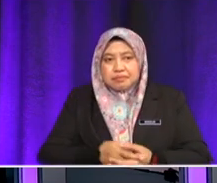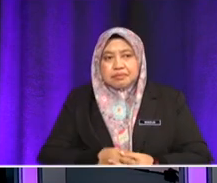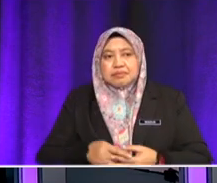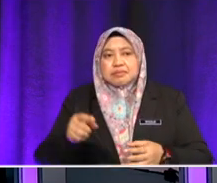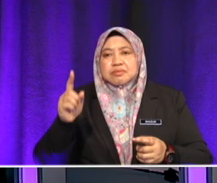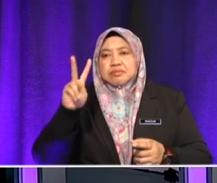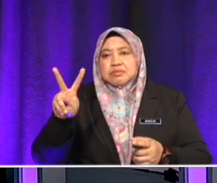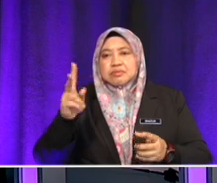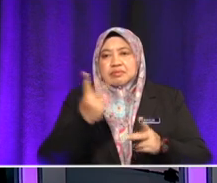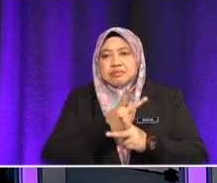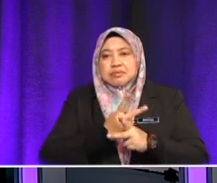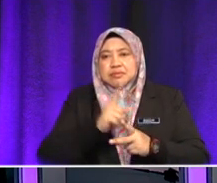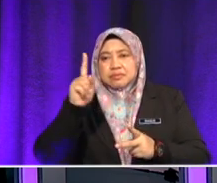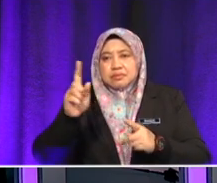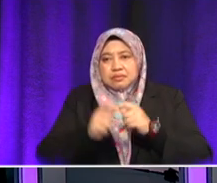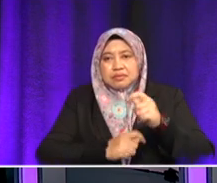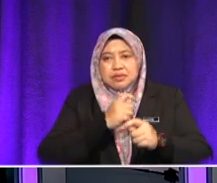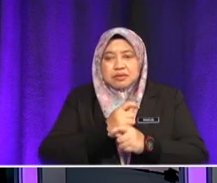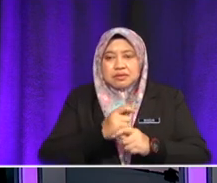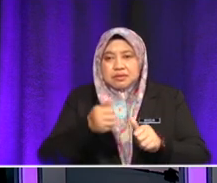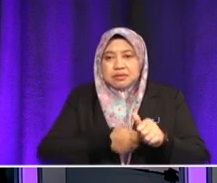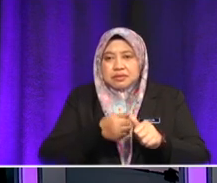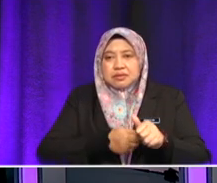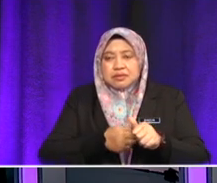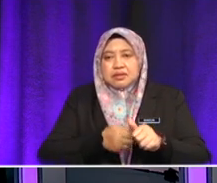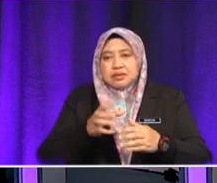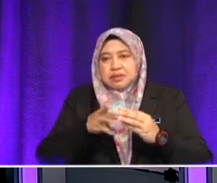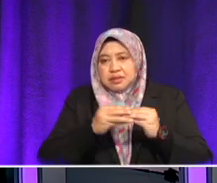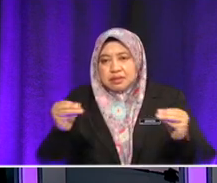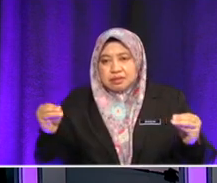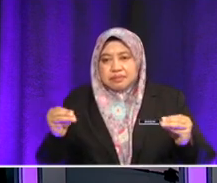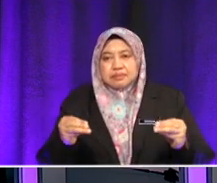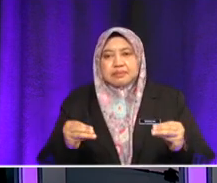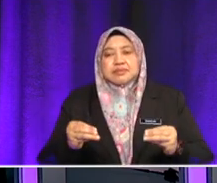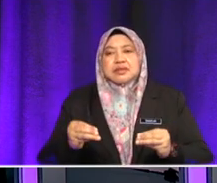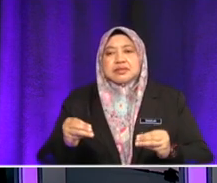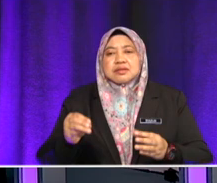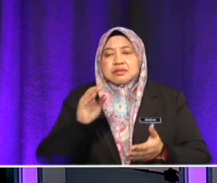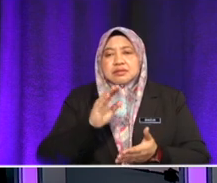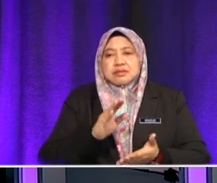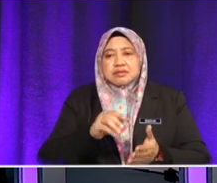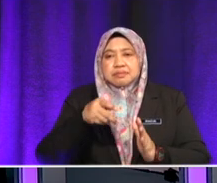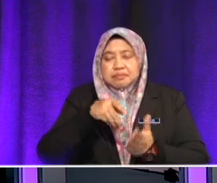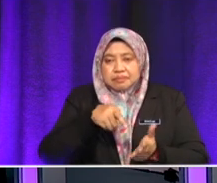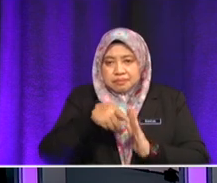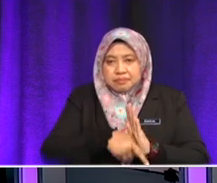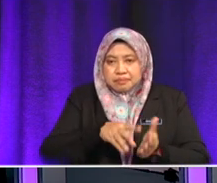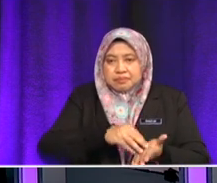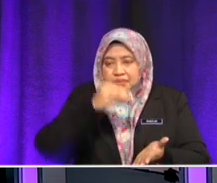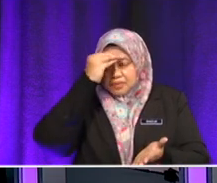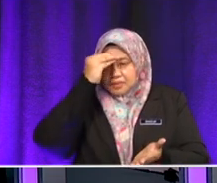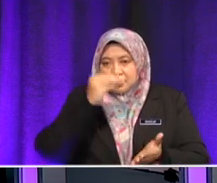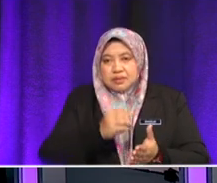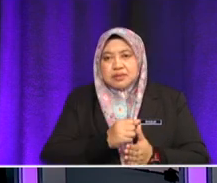dua kali setahun setiap selesai selesai setiap sesi pembelajaran dalam satu-satu